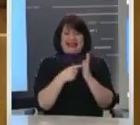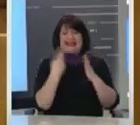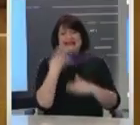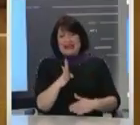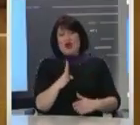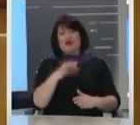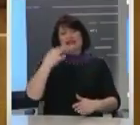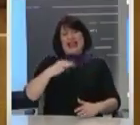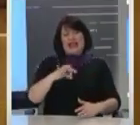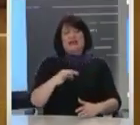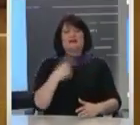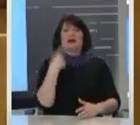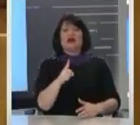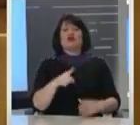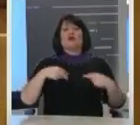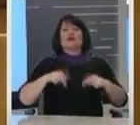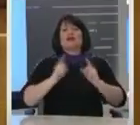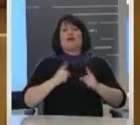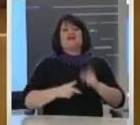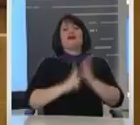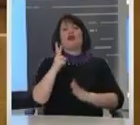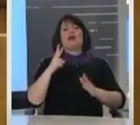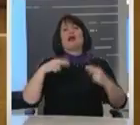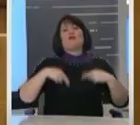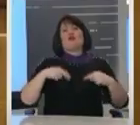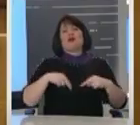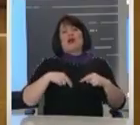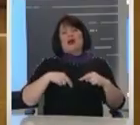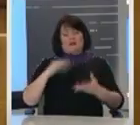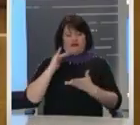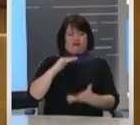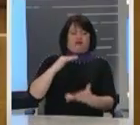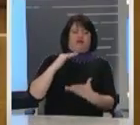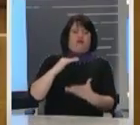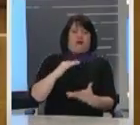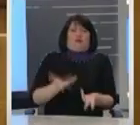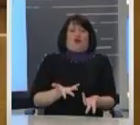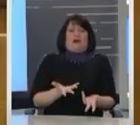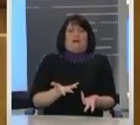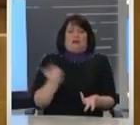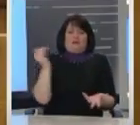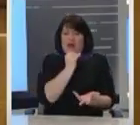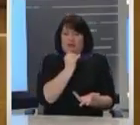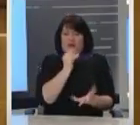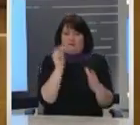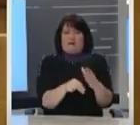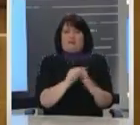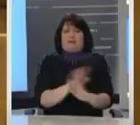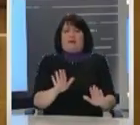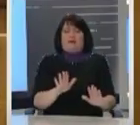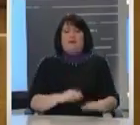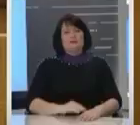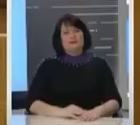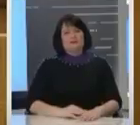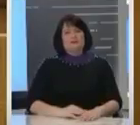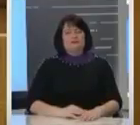1.304 σελίδες, 100 υπουργικές αποφάσεις, 12 υπουργεία. Περάστε, ψηφίστε, τελειώσετε. Υποτίθεται ότι